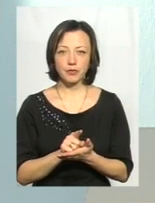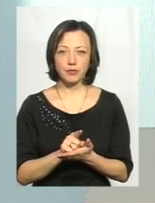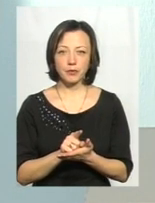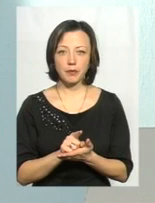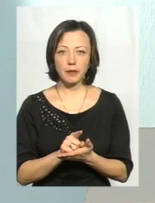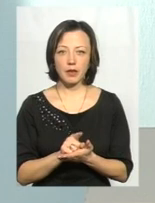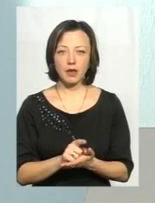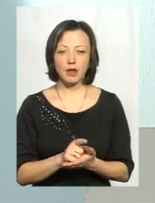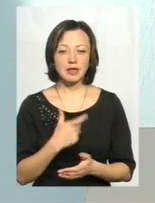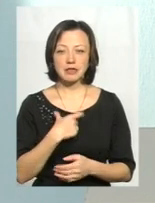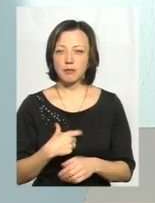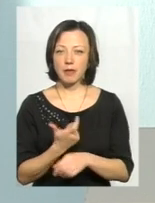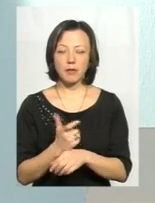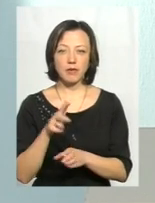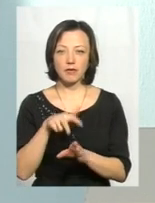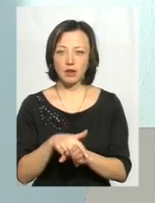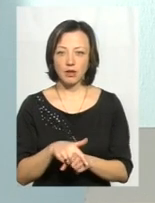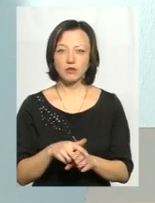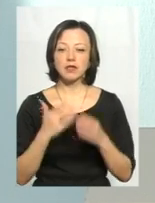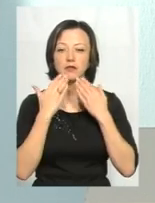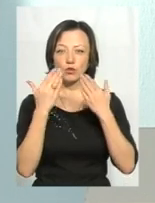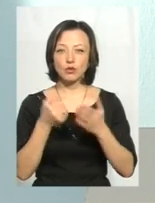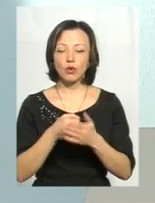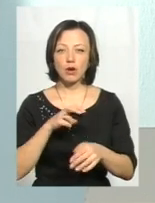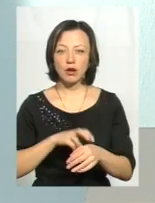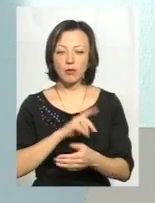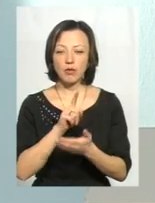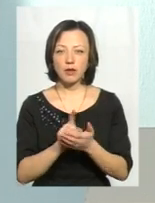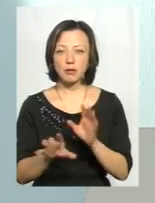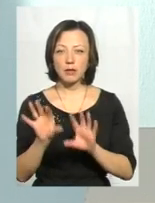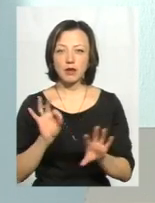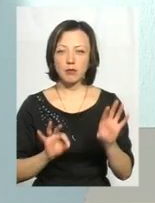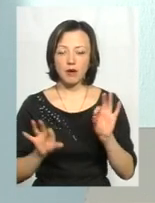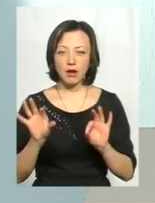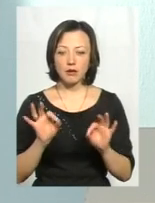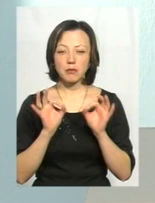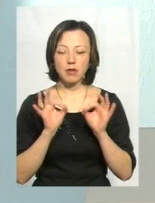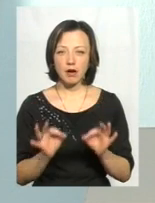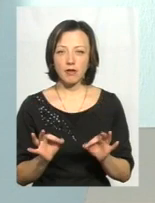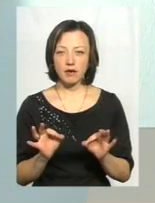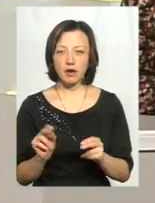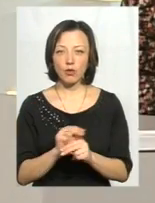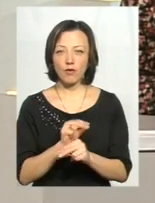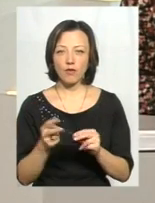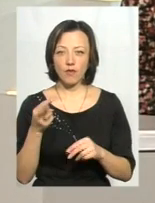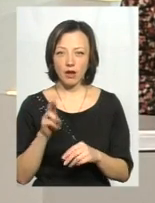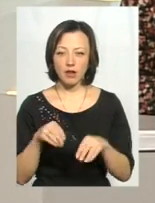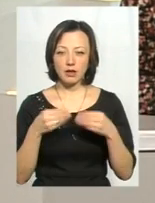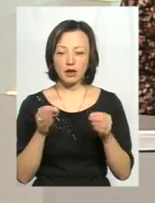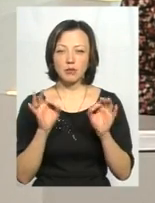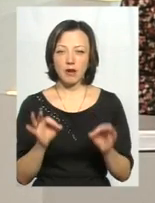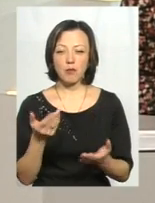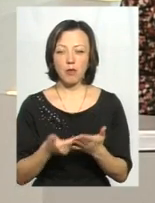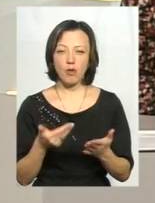знову ж таки, себе не перевантажувати, вчасно звернутися до лікаря. Їм повинен лікар підібрати правильне лікування і дати правильні